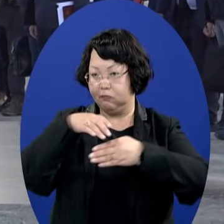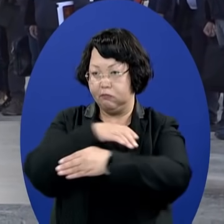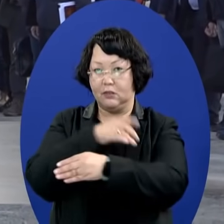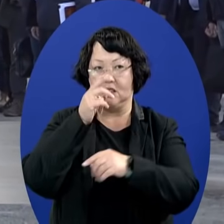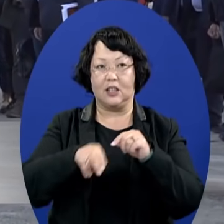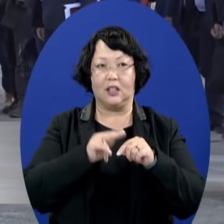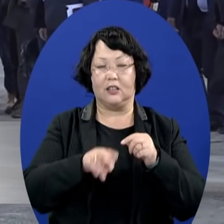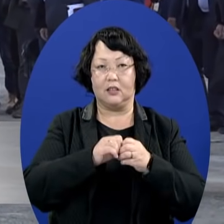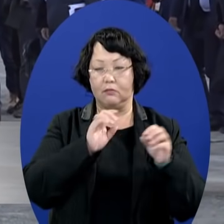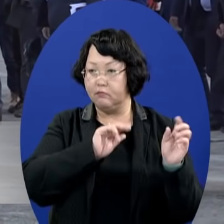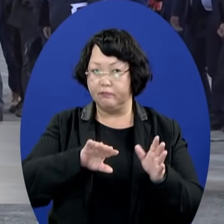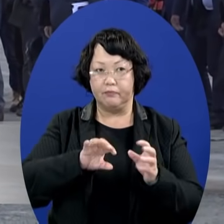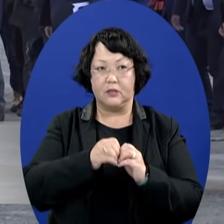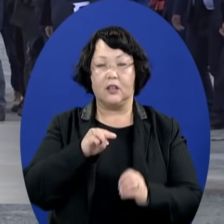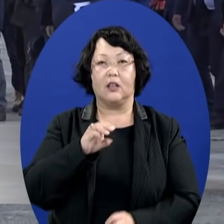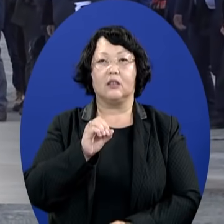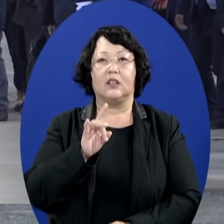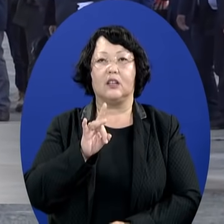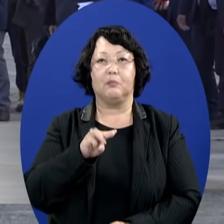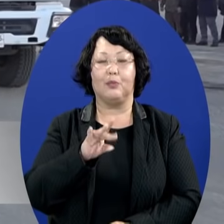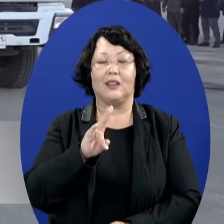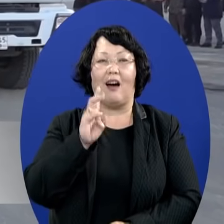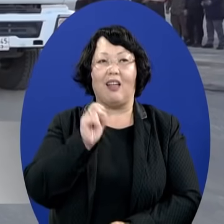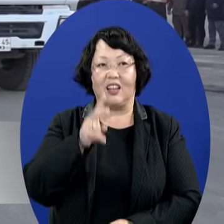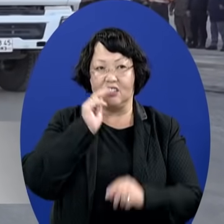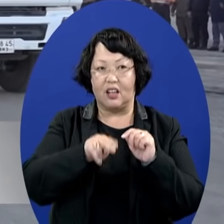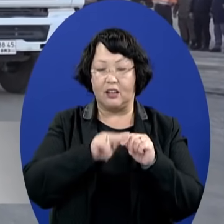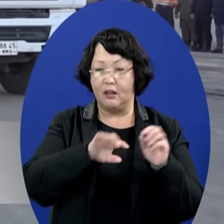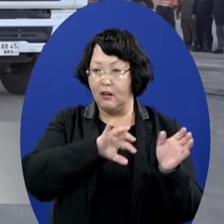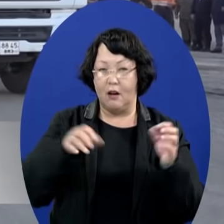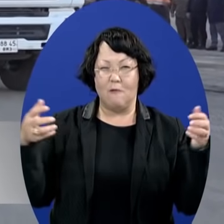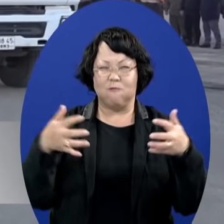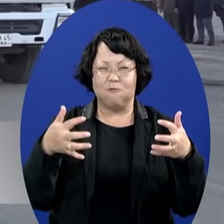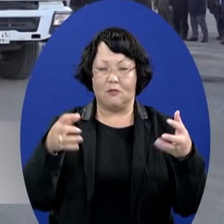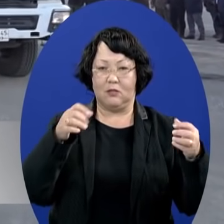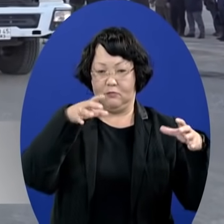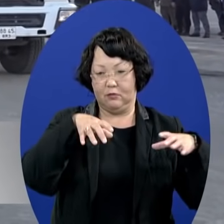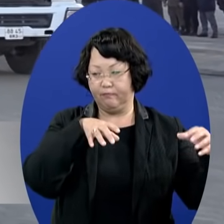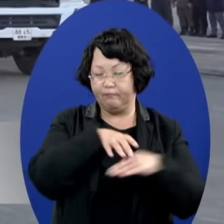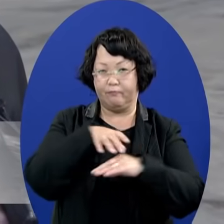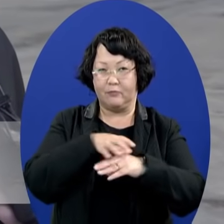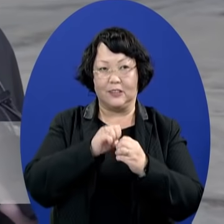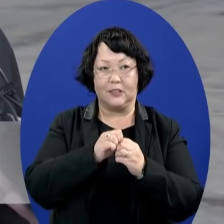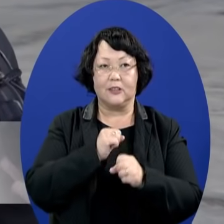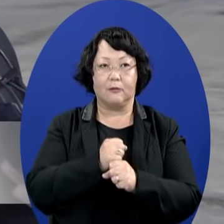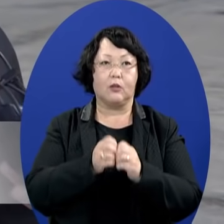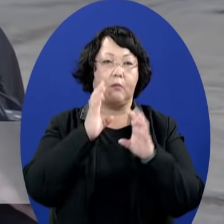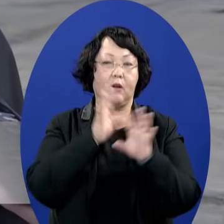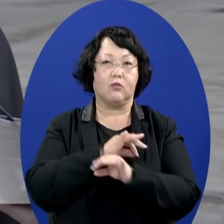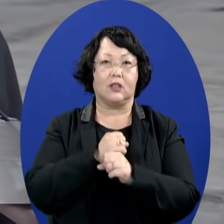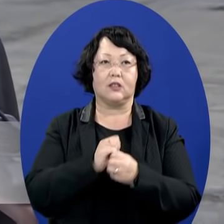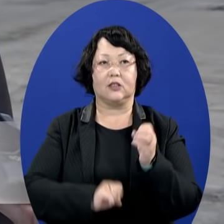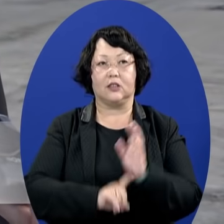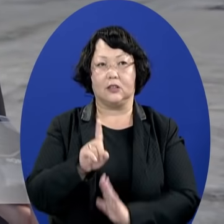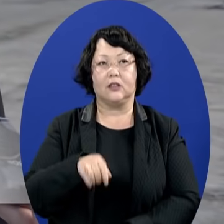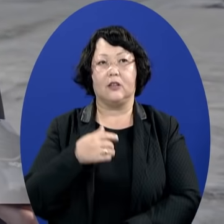яг ийм терминал байгуулахаар засгийн газрын тогтоол гарч бүтээн байгуулалтын ажил эхэлсэн гэдгийг их сурвалжууд хэлж байна. Тэгээд цаашлаад одоо